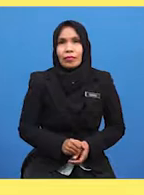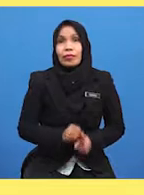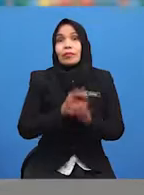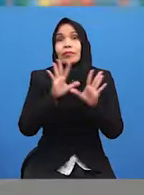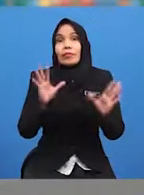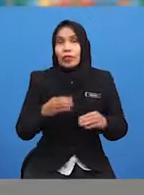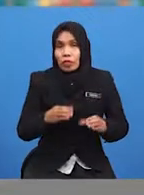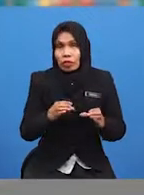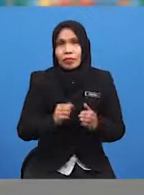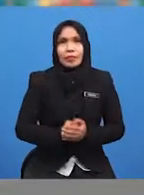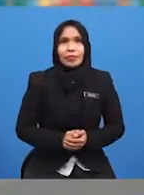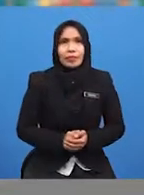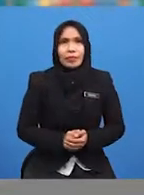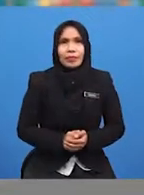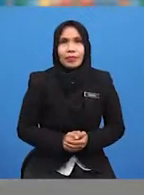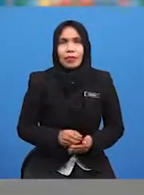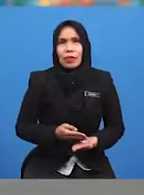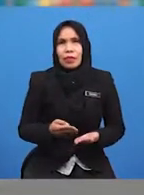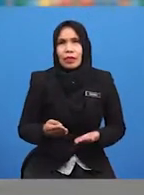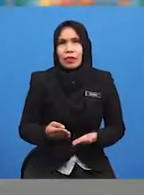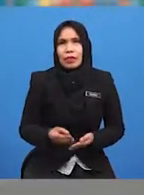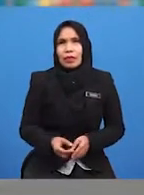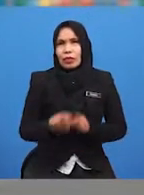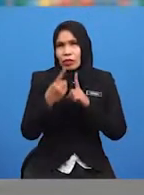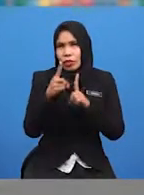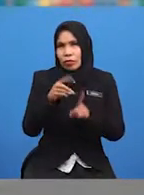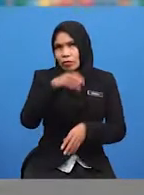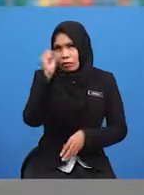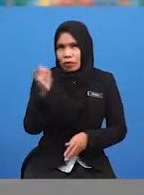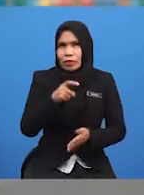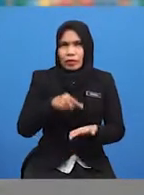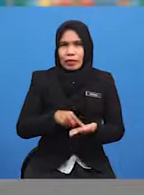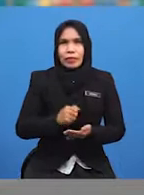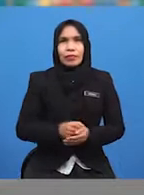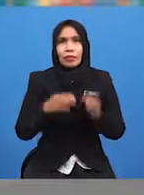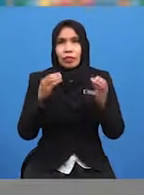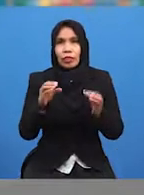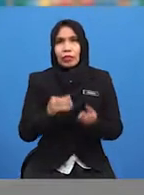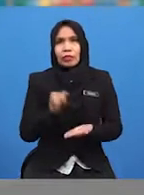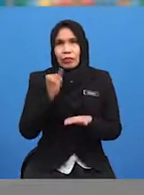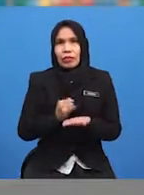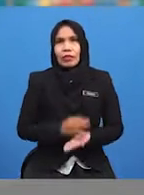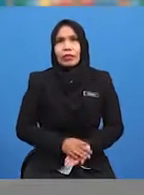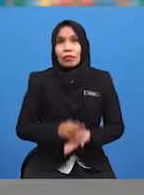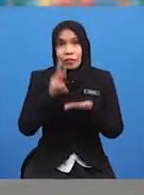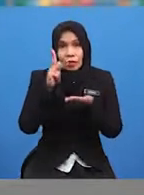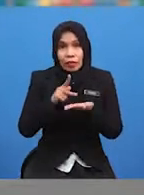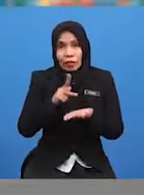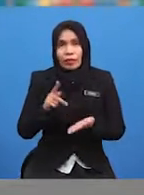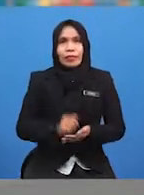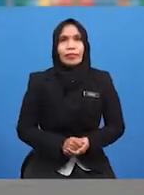dikira bagi menjawab saat ini cego ingin memperkenalkan kepada murid-murid teknik belajar